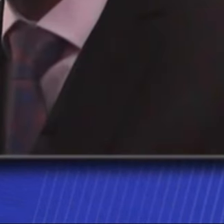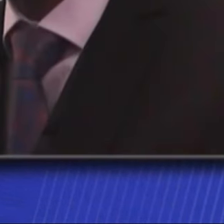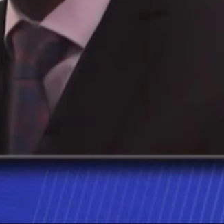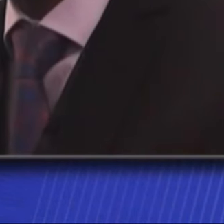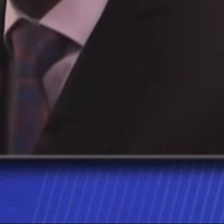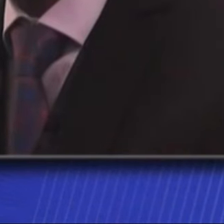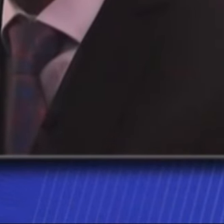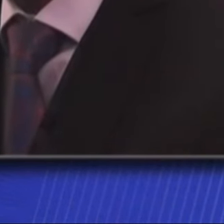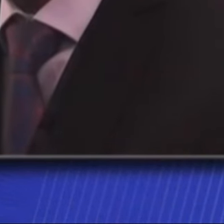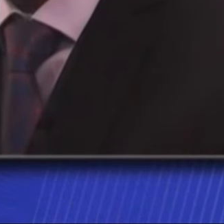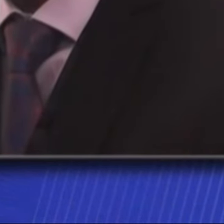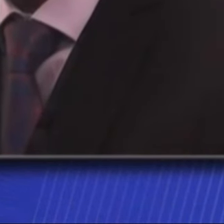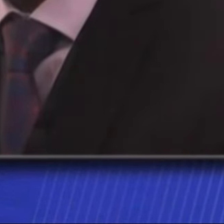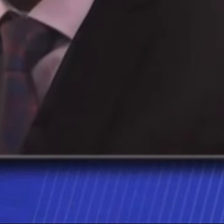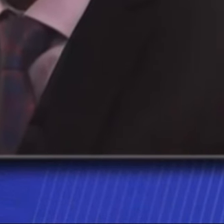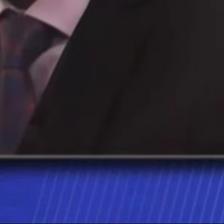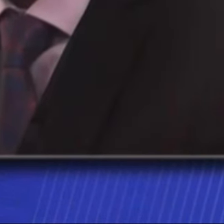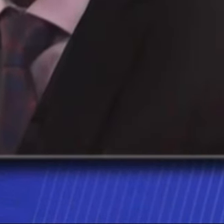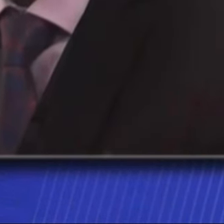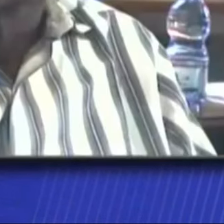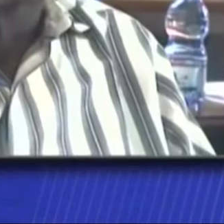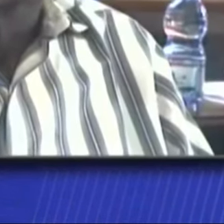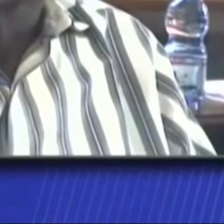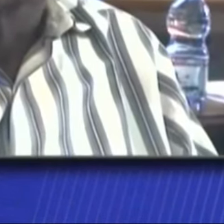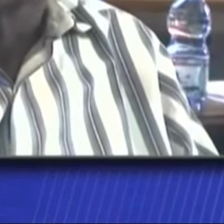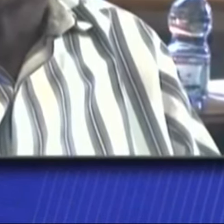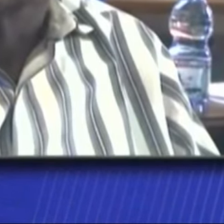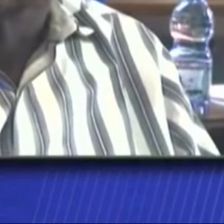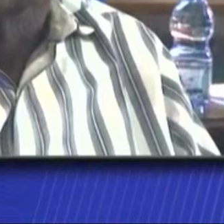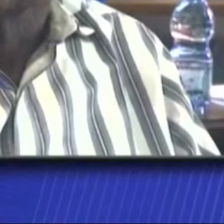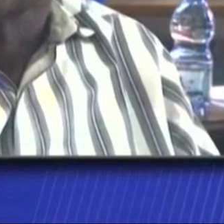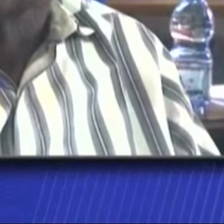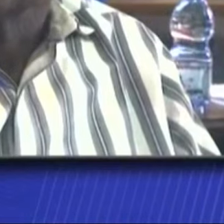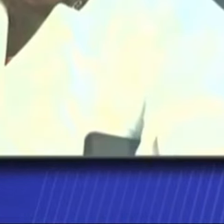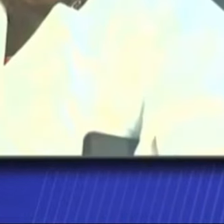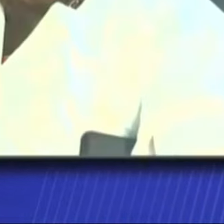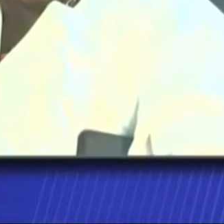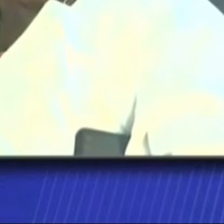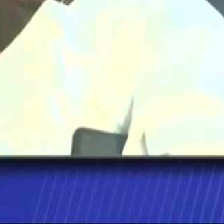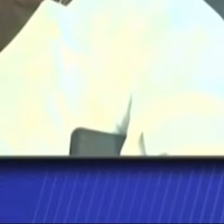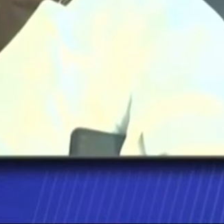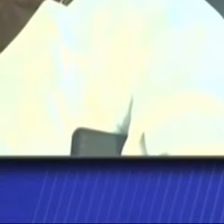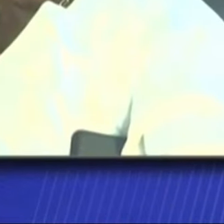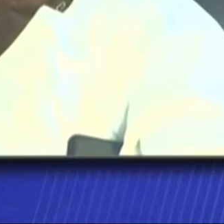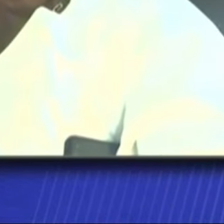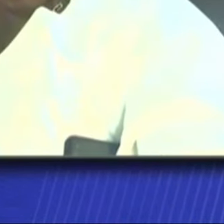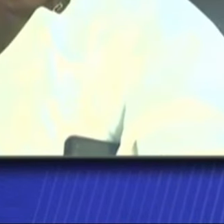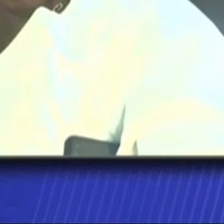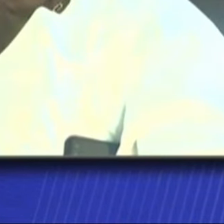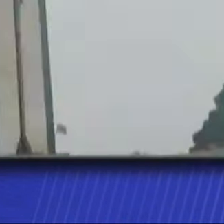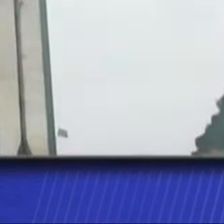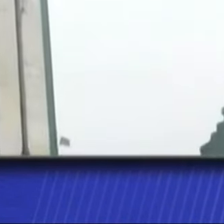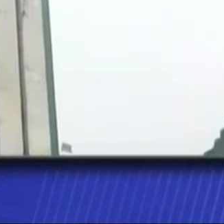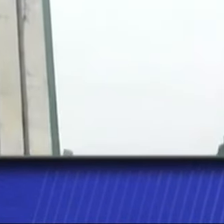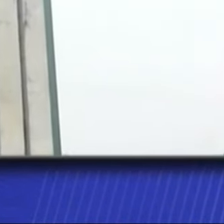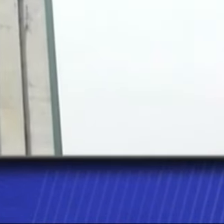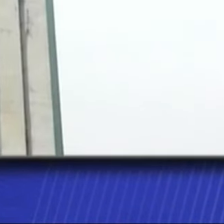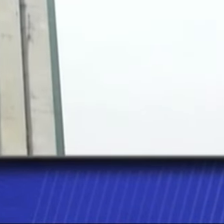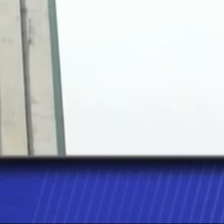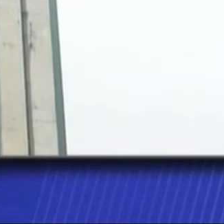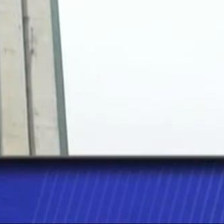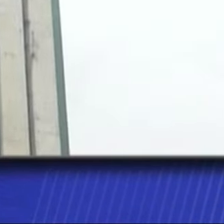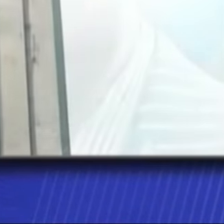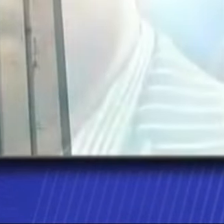congrès africain sur cette maladie à Kinshasa autour du thème « Rompre avec le silence ». Et enfin, des hommages bien